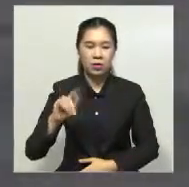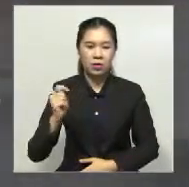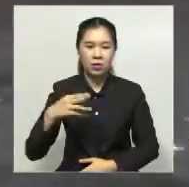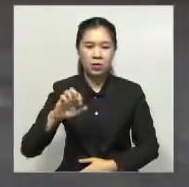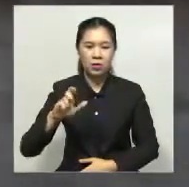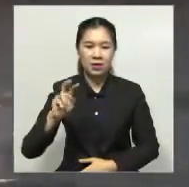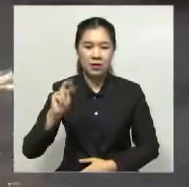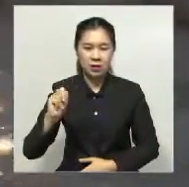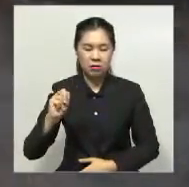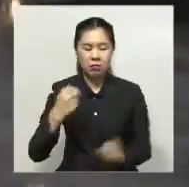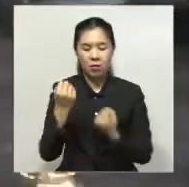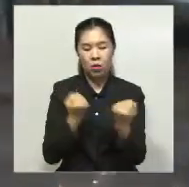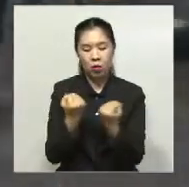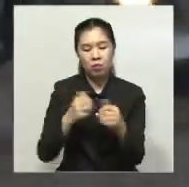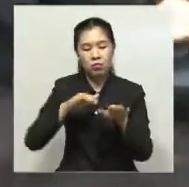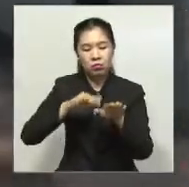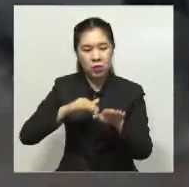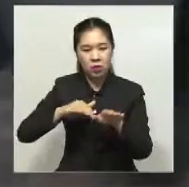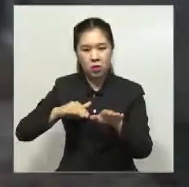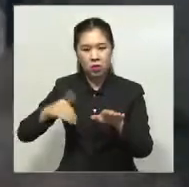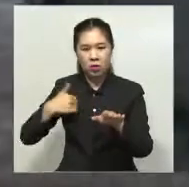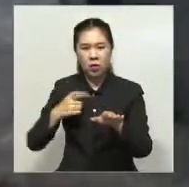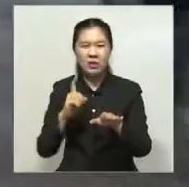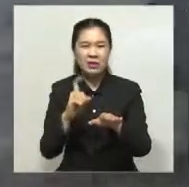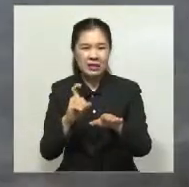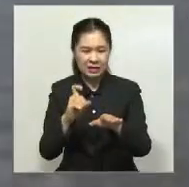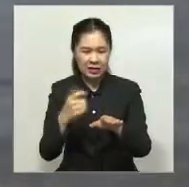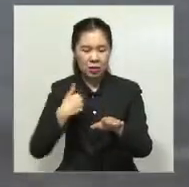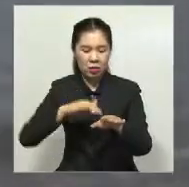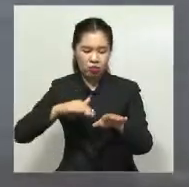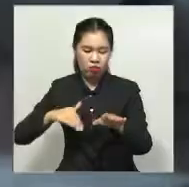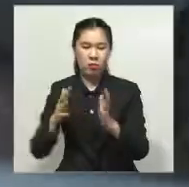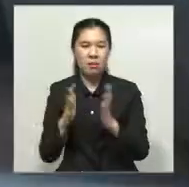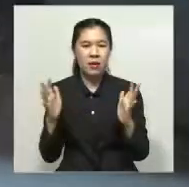ในชั่วโมงเร่งด่วนติดขัดเนื่องจากว่ามีรถยนต์จอดเสียจำนวนหลายคันค่ะ